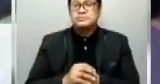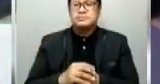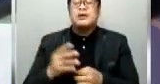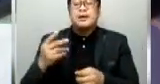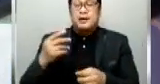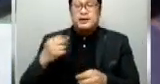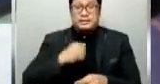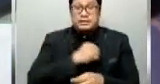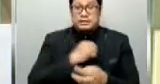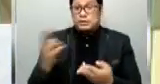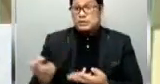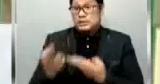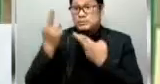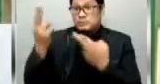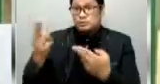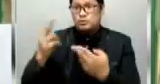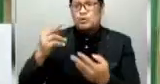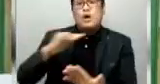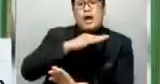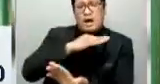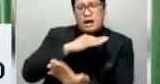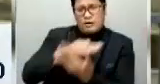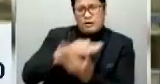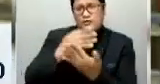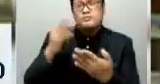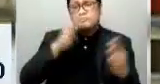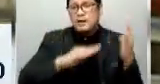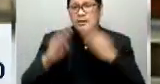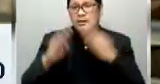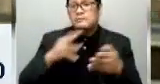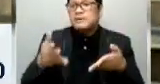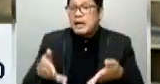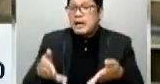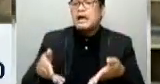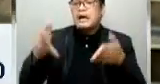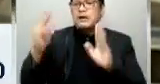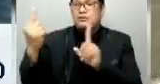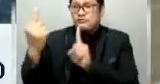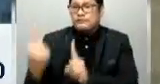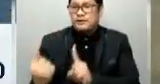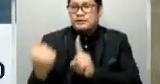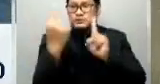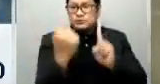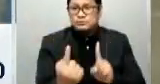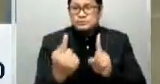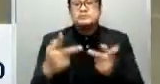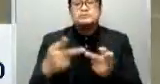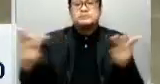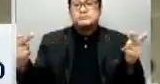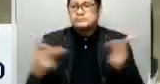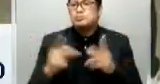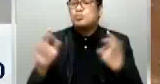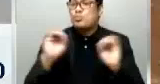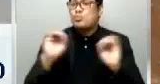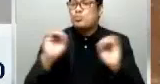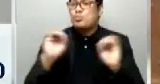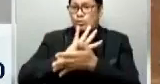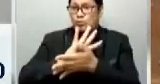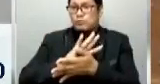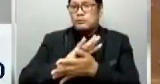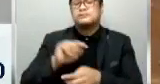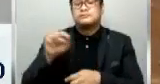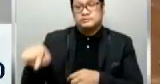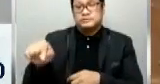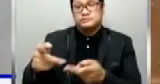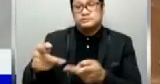ang mga ganitong problema, payagan na ulit ang face-to-face classes sa mga lugar na walang kaso ng COVID-19. Sa tulong ng mga